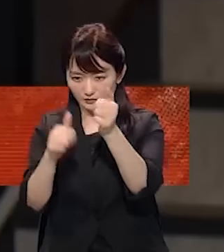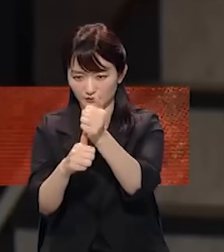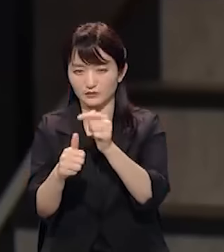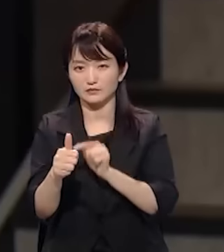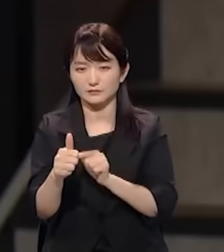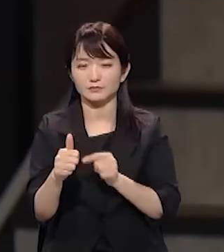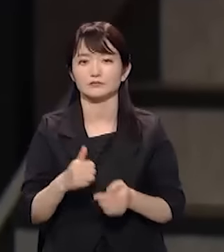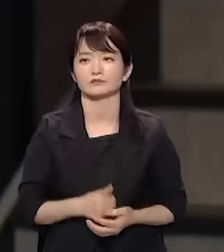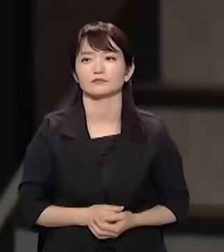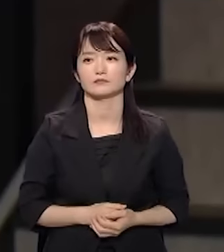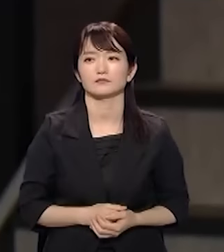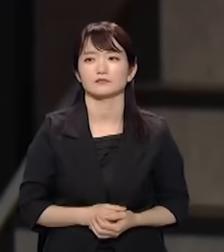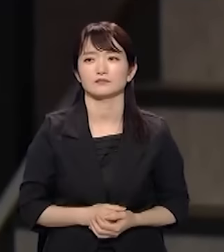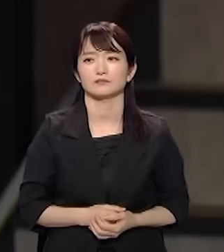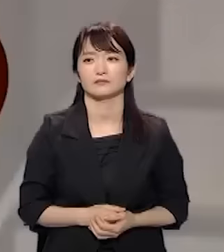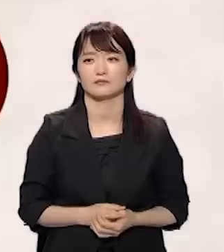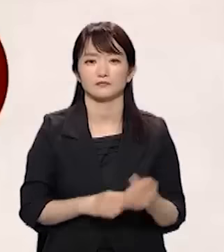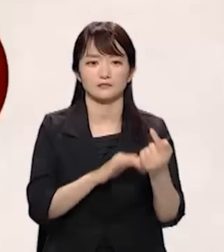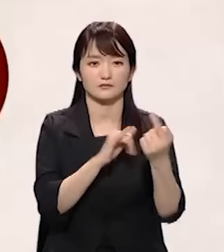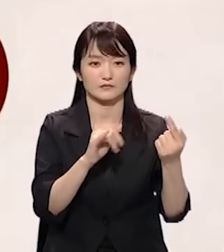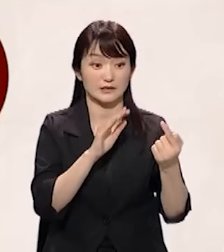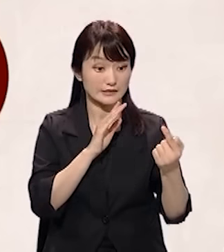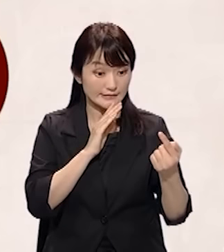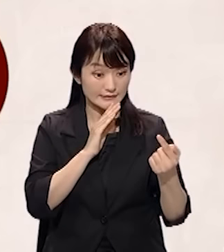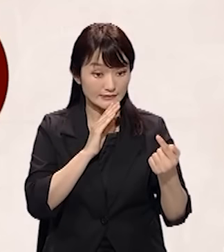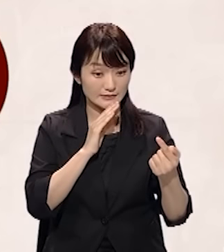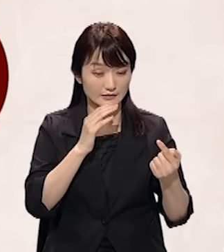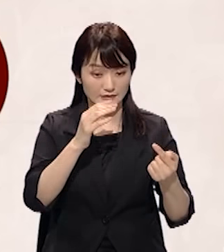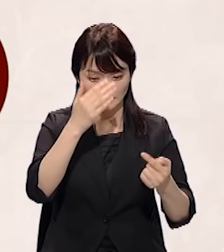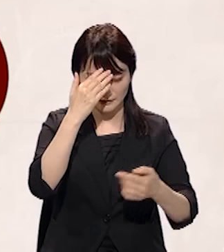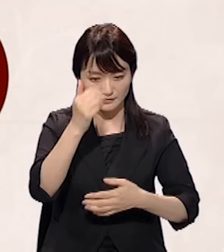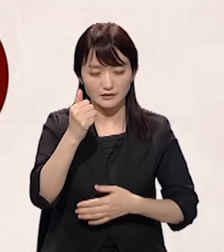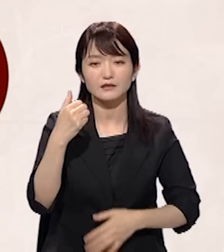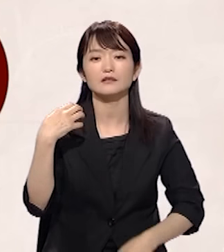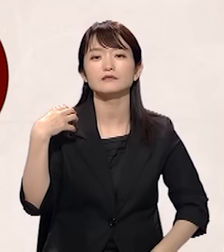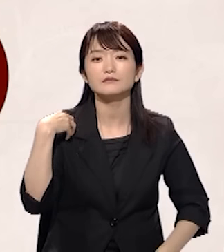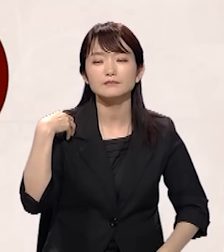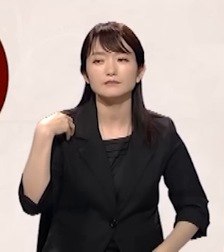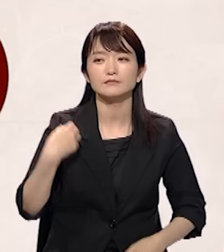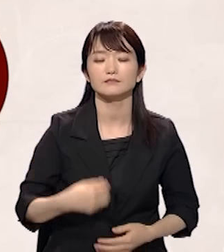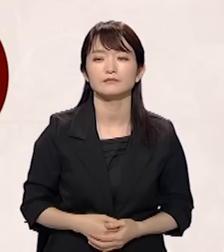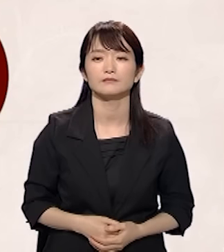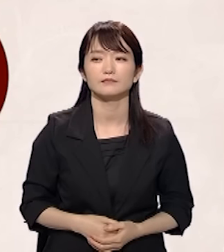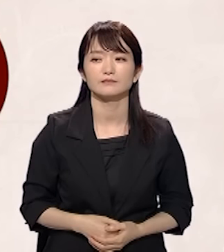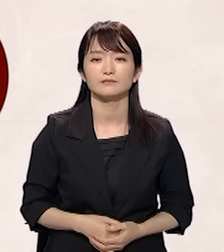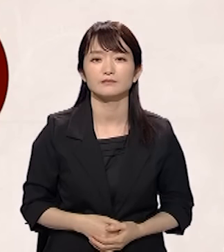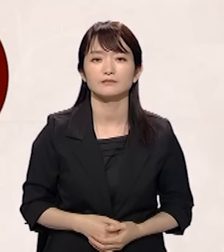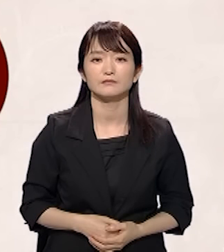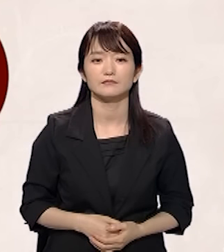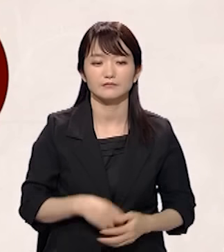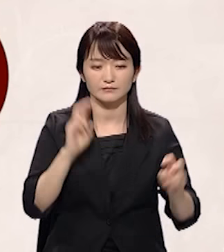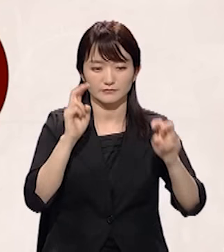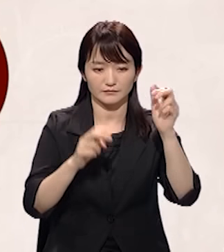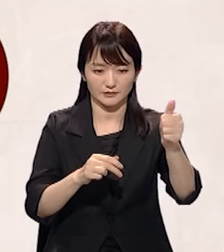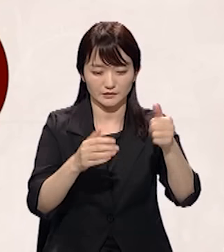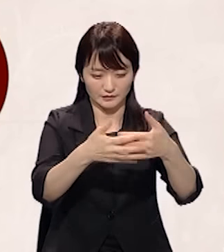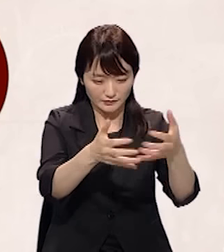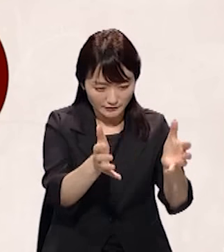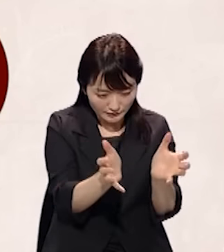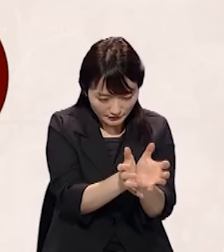한 명은 어 실질적인 회장 역할을 하는 사람이라고 하니까 거의 어떻게 보면은이 회장단이 볼 수가